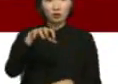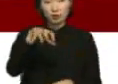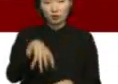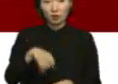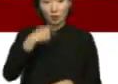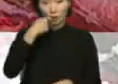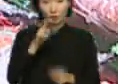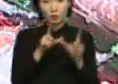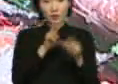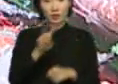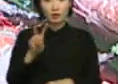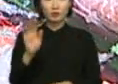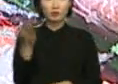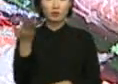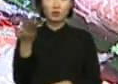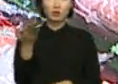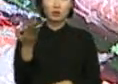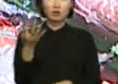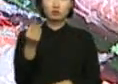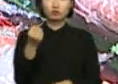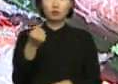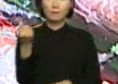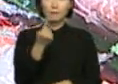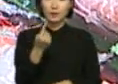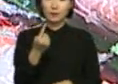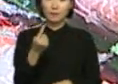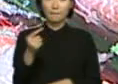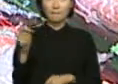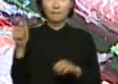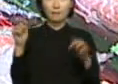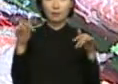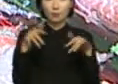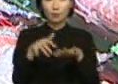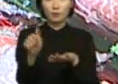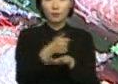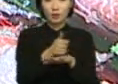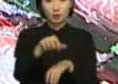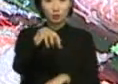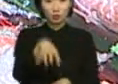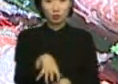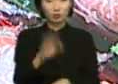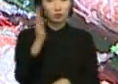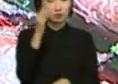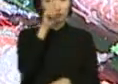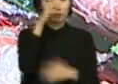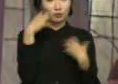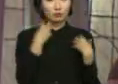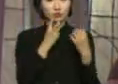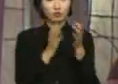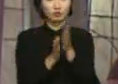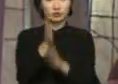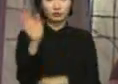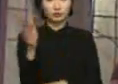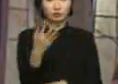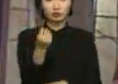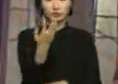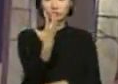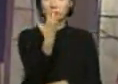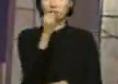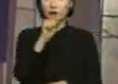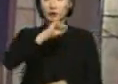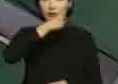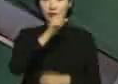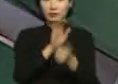살아야 되는데 하루 수천명의 연관은 장외시장 최근까지도 정보와 서울시로부터 수십억원의 예산을